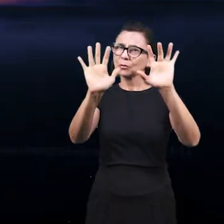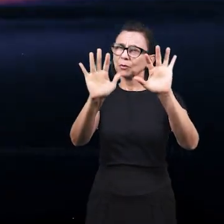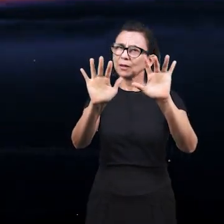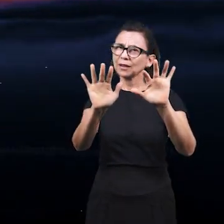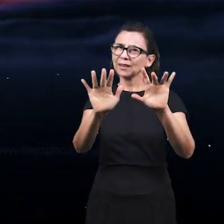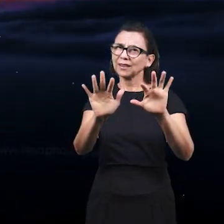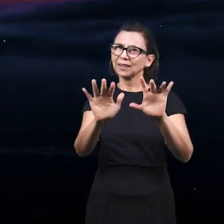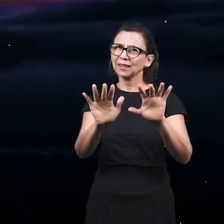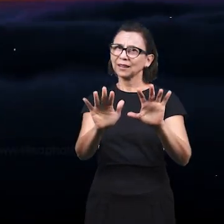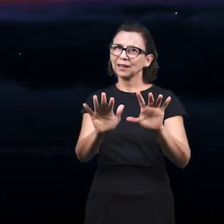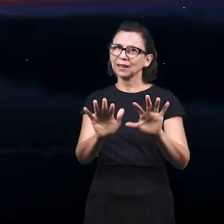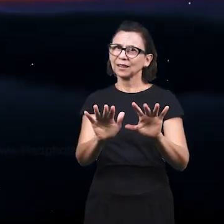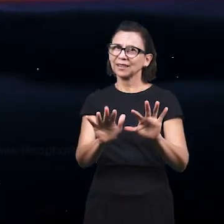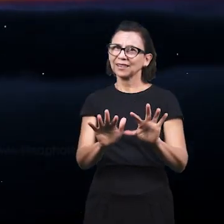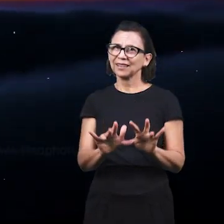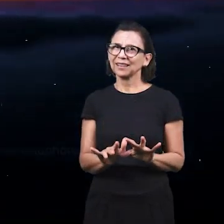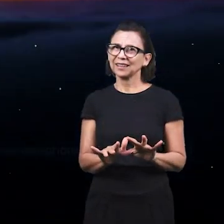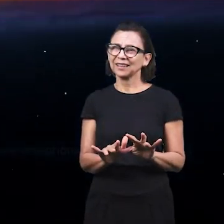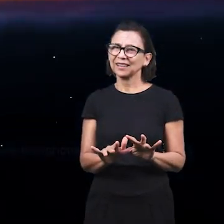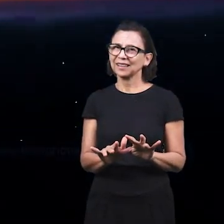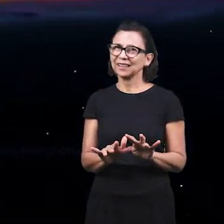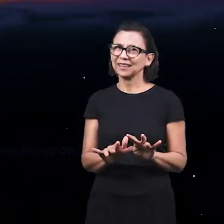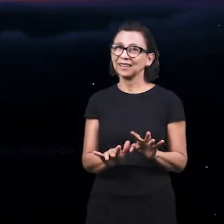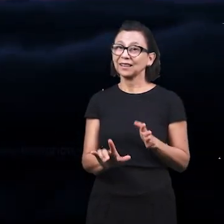чтобы благословить тебя.